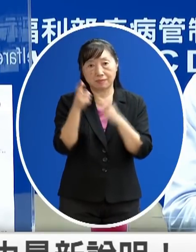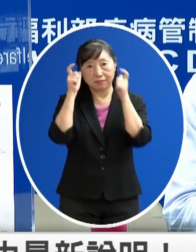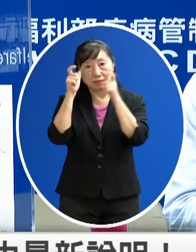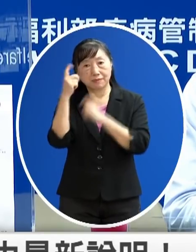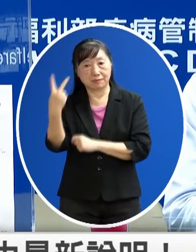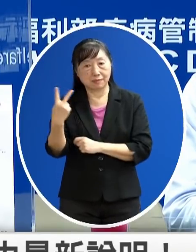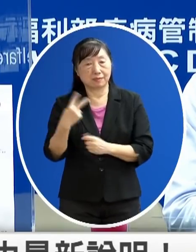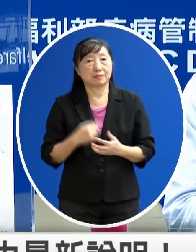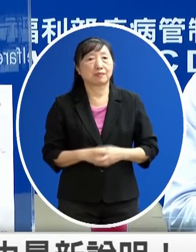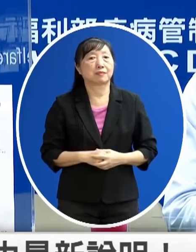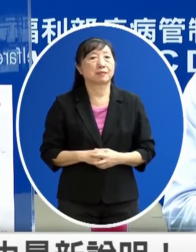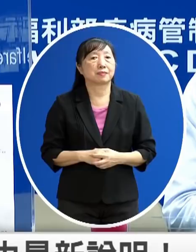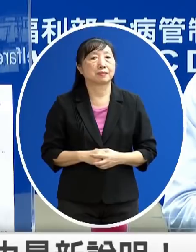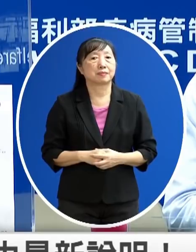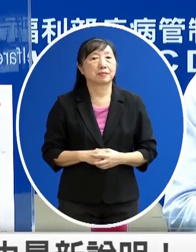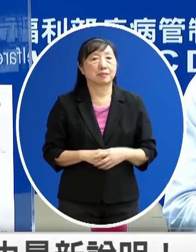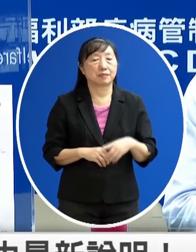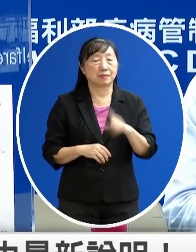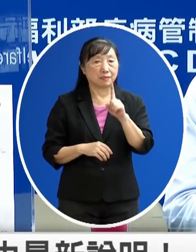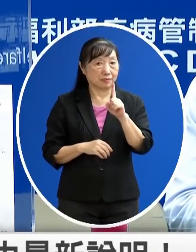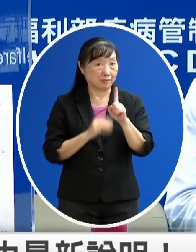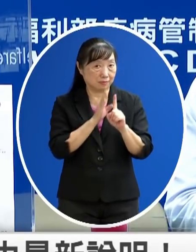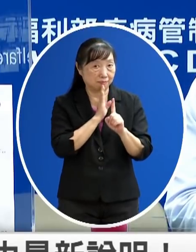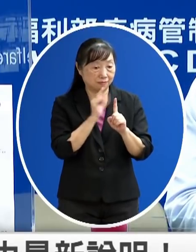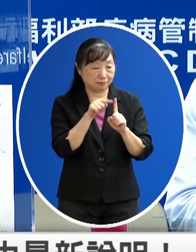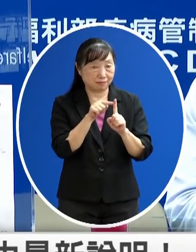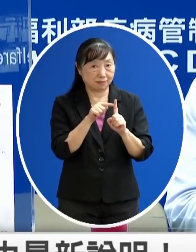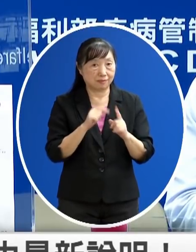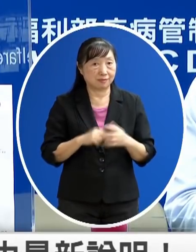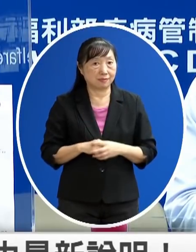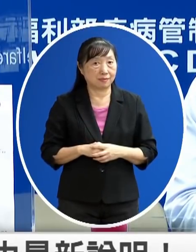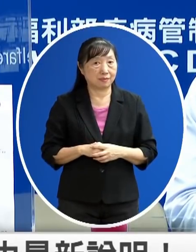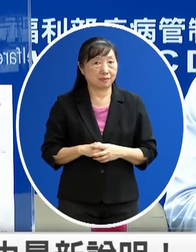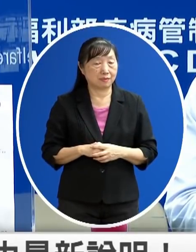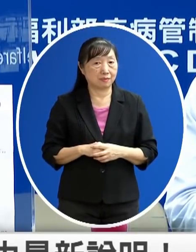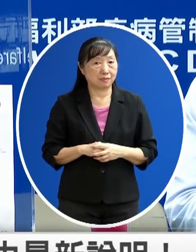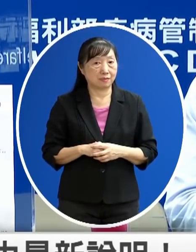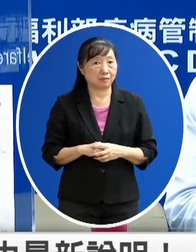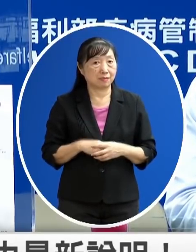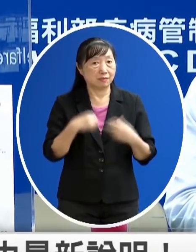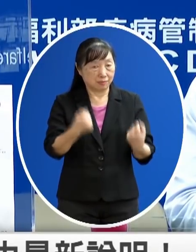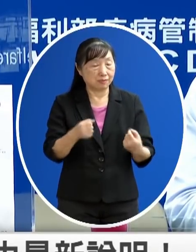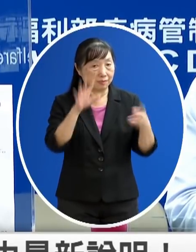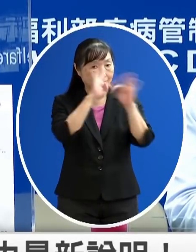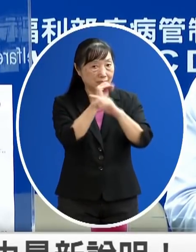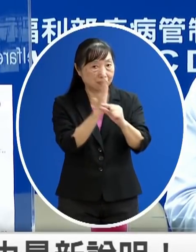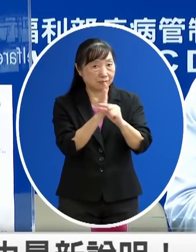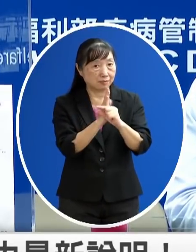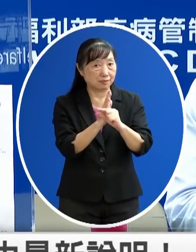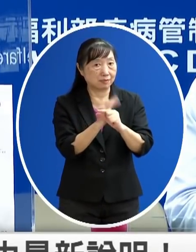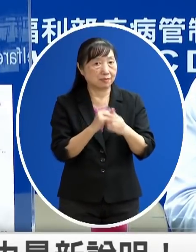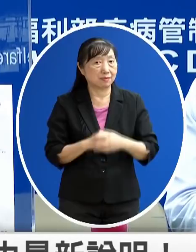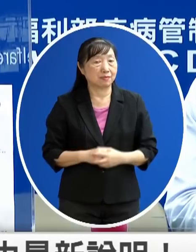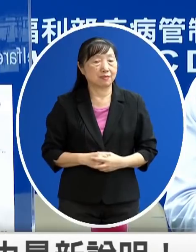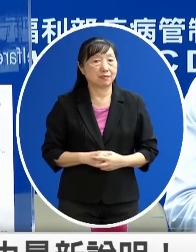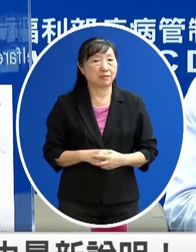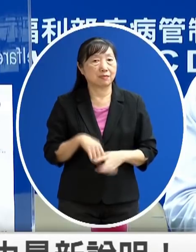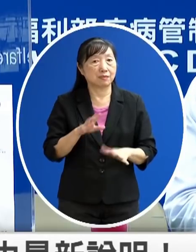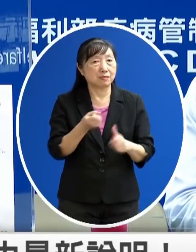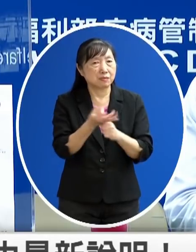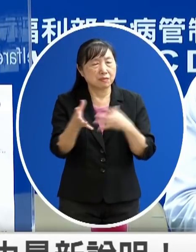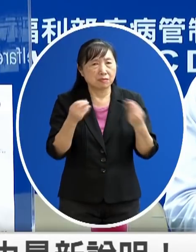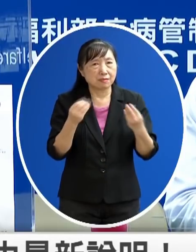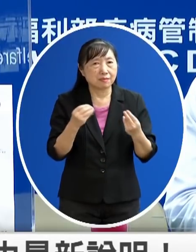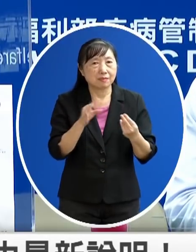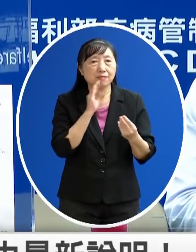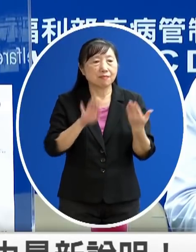市两例，那只有一个案例哈，现在还算是在做疫调哈，关联目前不明。那其